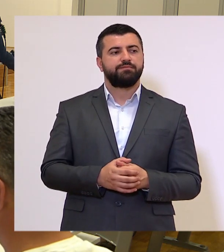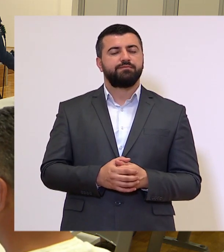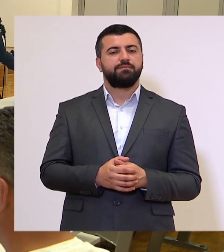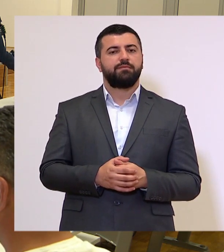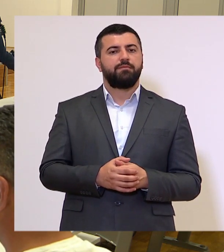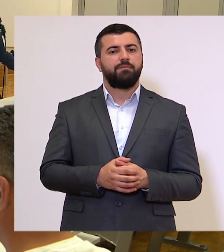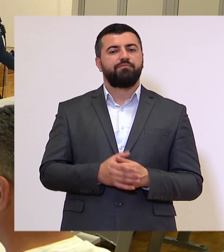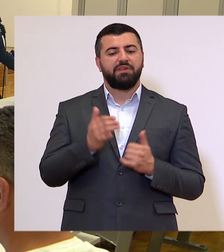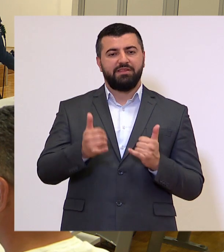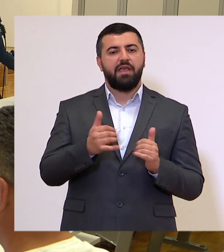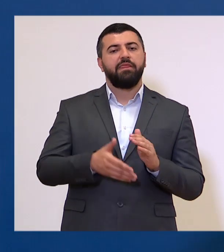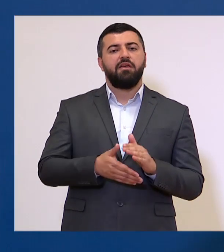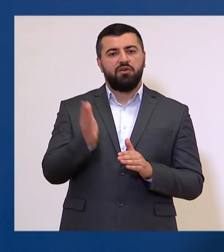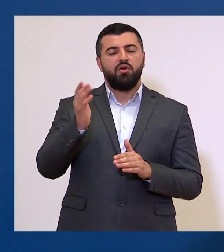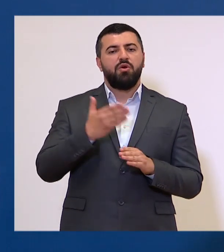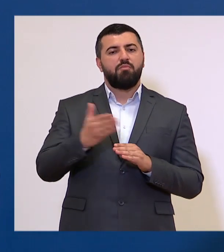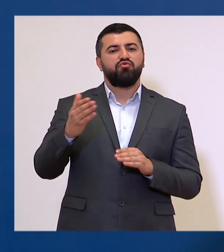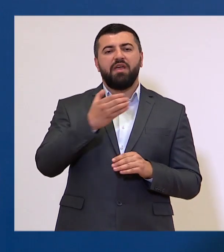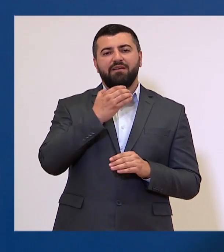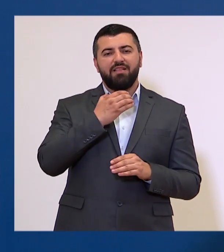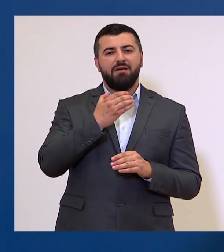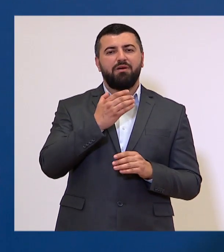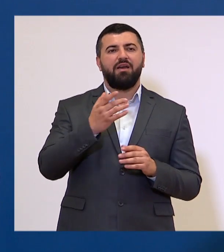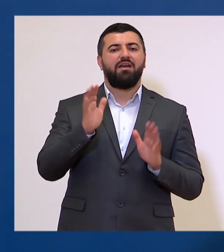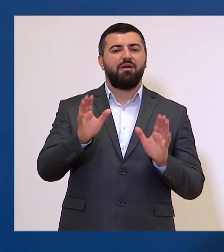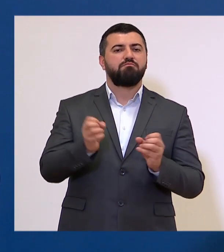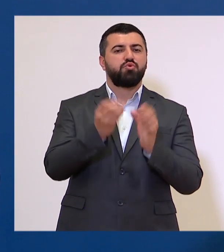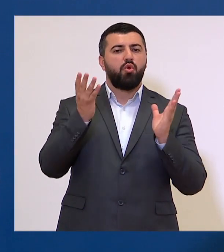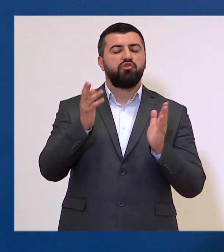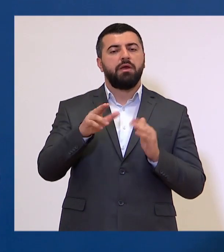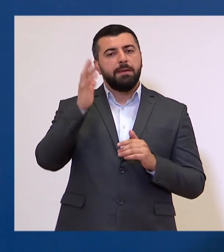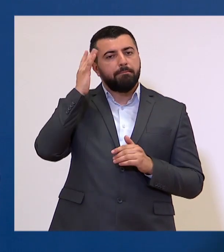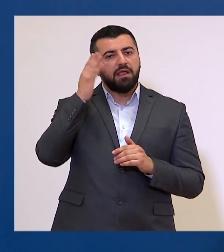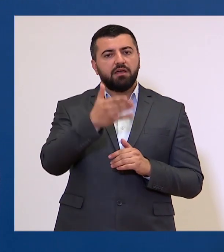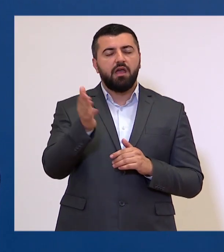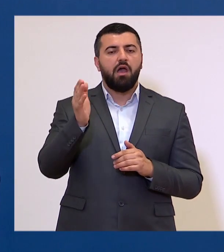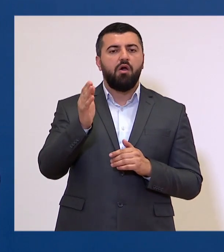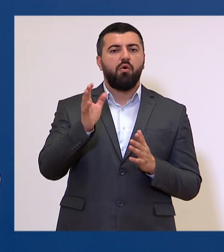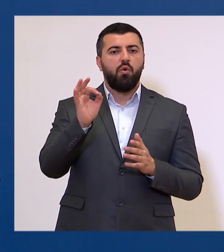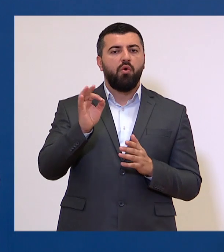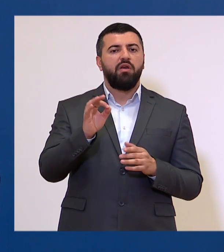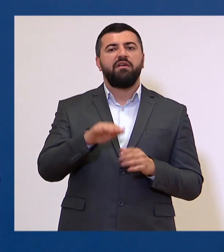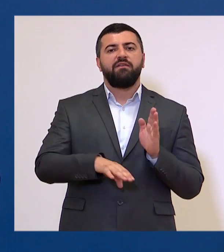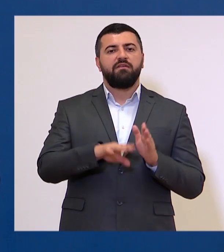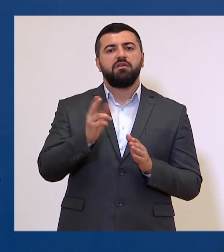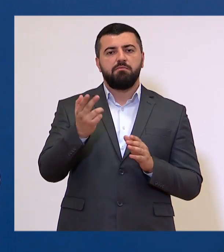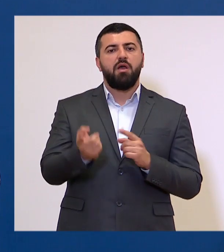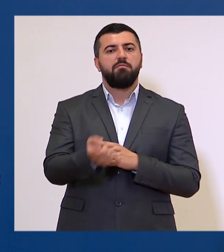izlazimo iz sezone gripa i naravno da vodimo računa o tome da će